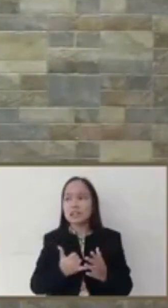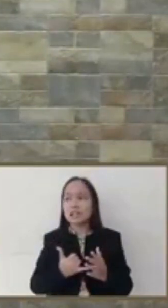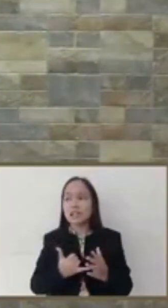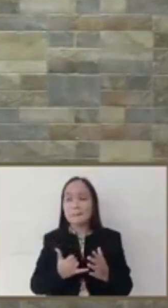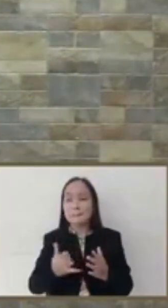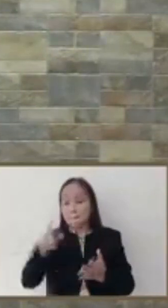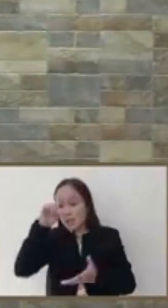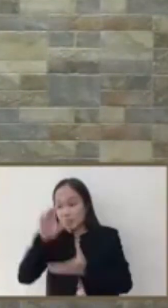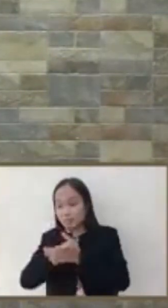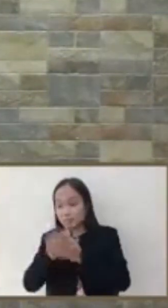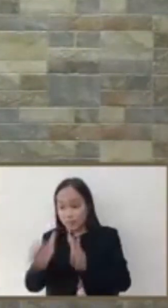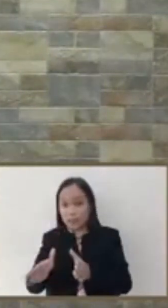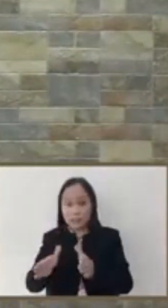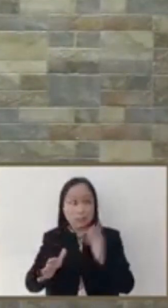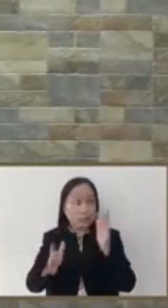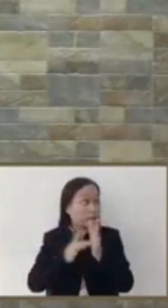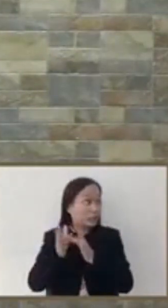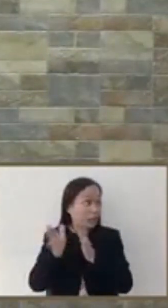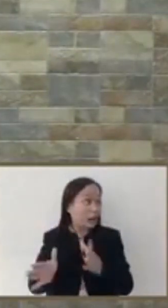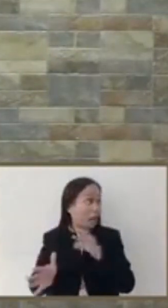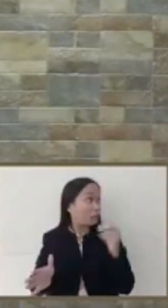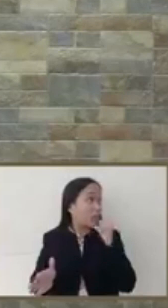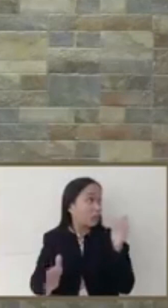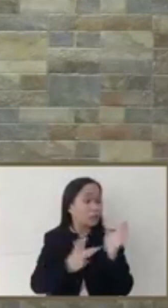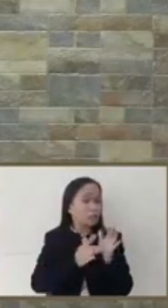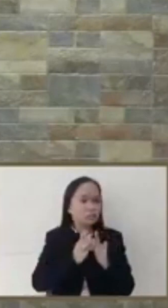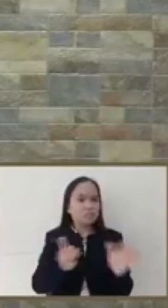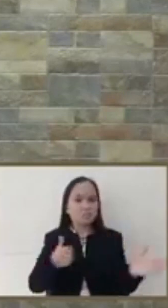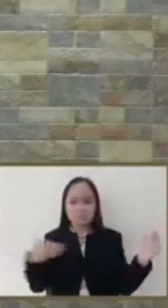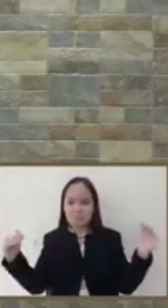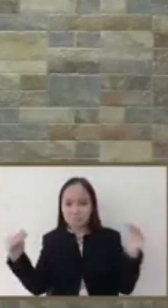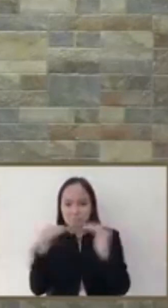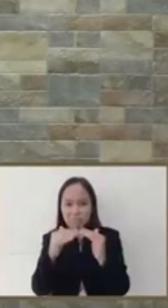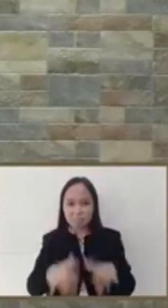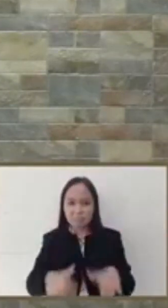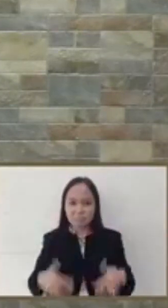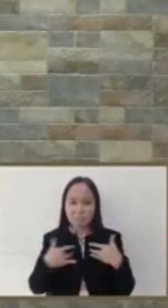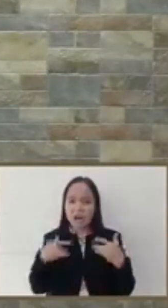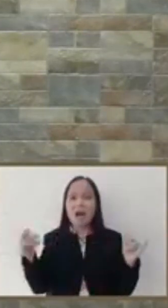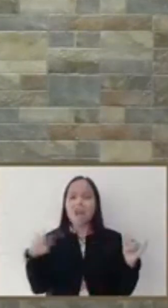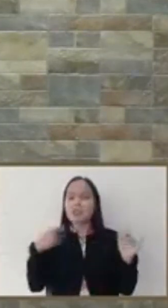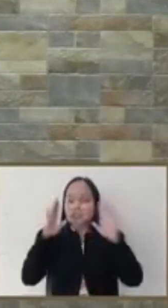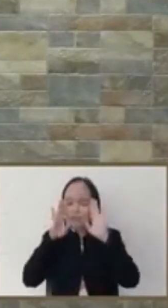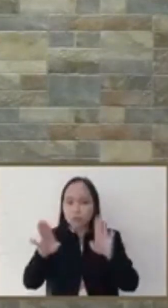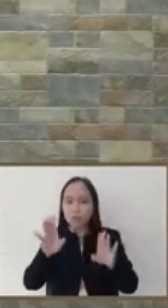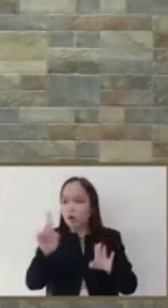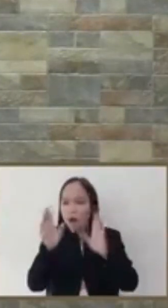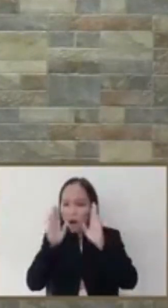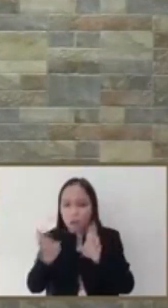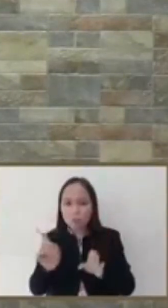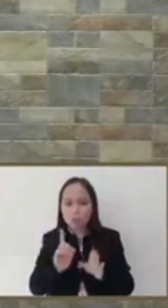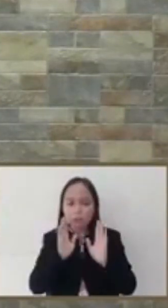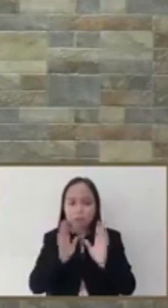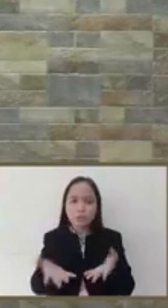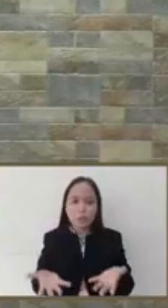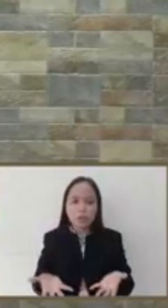mga unbelievers o ng mga believers sa unbelievers. Parehas na po sila ng concern. Ano yung concern?